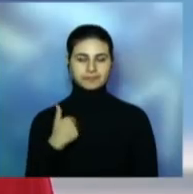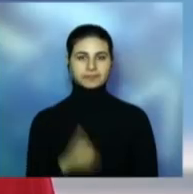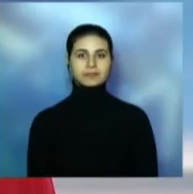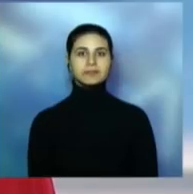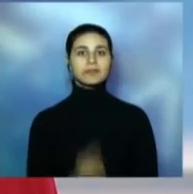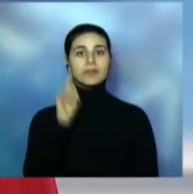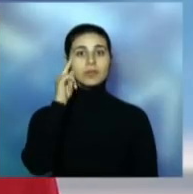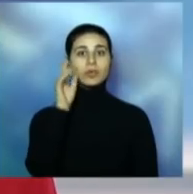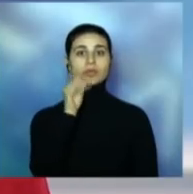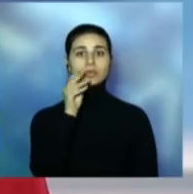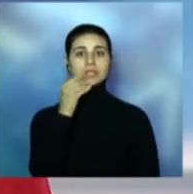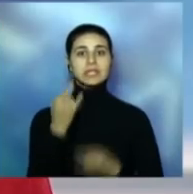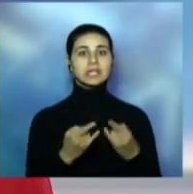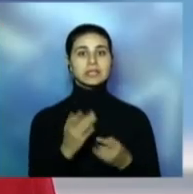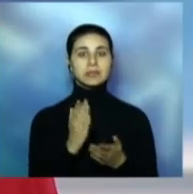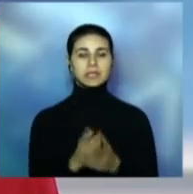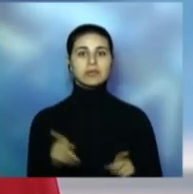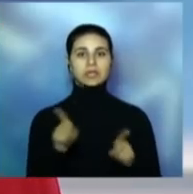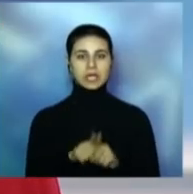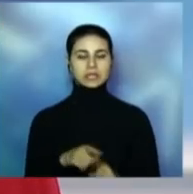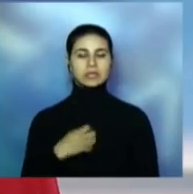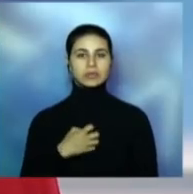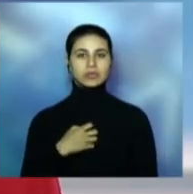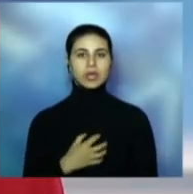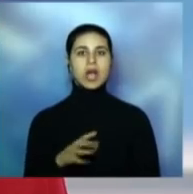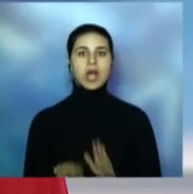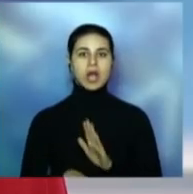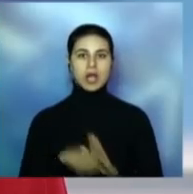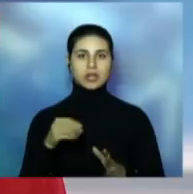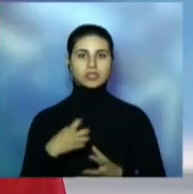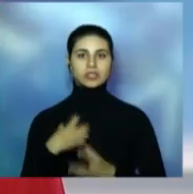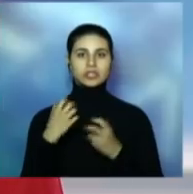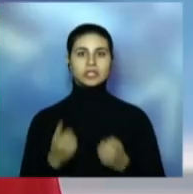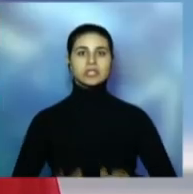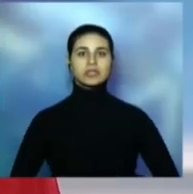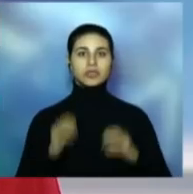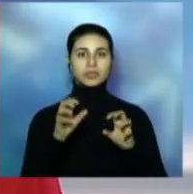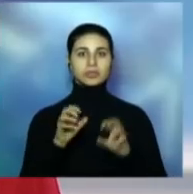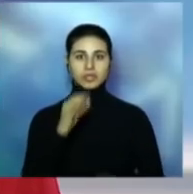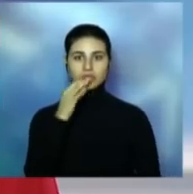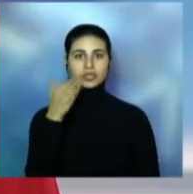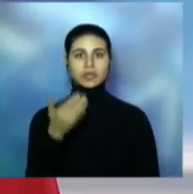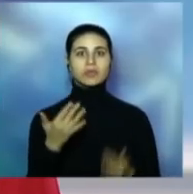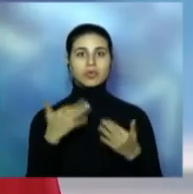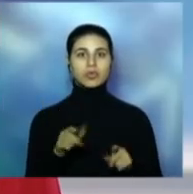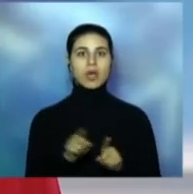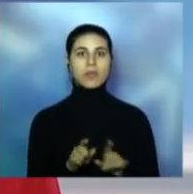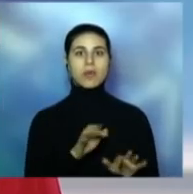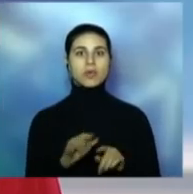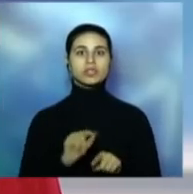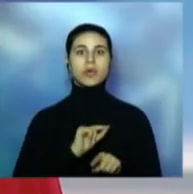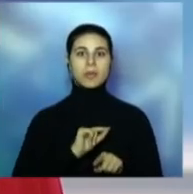ერთხელ. ფიქრობ, როდესაც გადაცემას აქვს ასეთი კონცეფცია, აირჩიე ჯანსაღი ცხოვრების წესი, რაც შემდეგ უკვე საზოგადოებრივი მოძრაობა